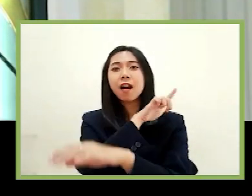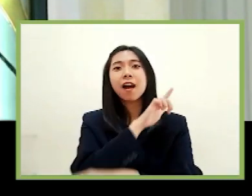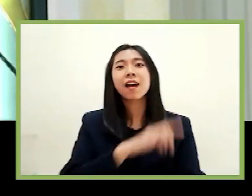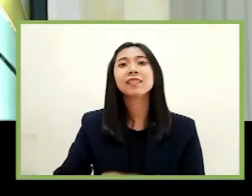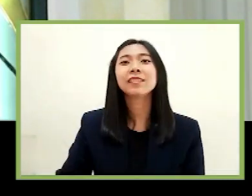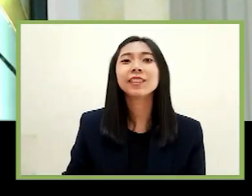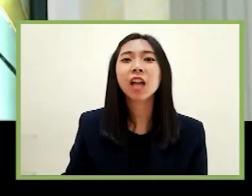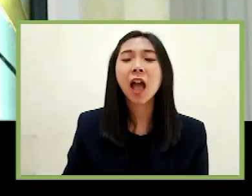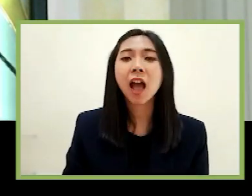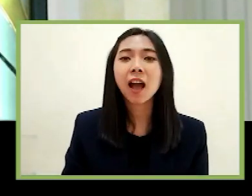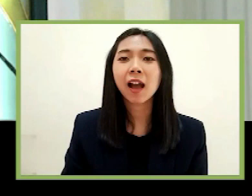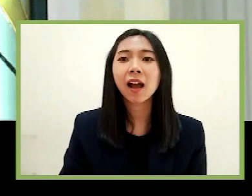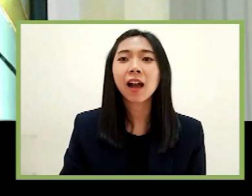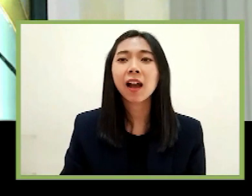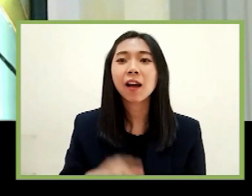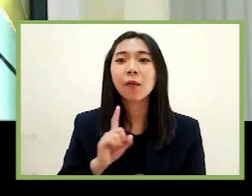ngebohong